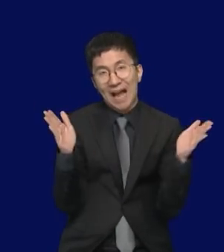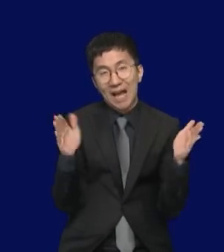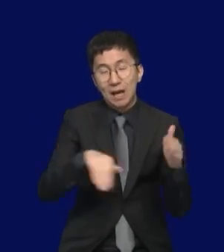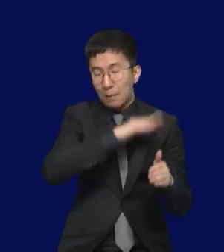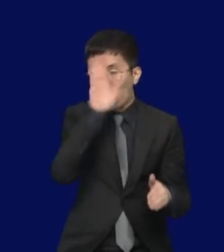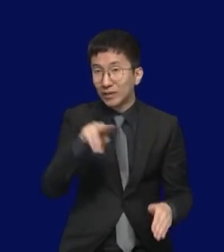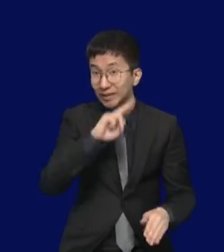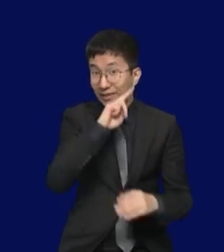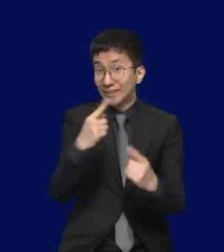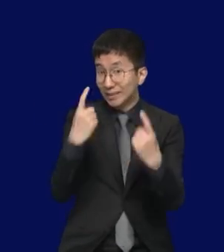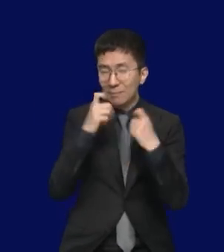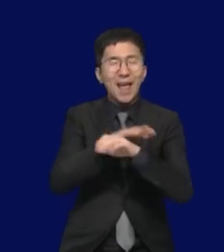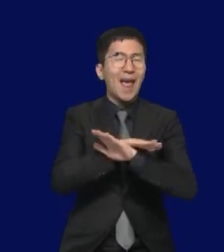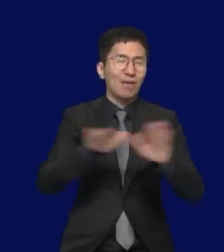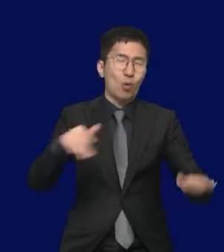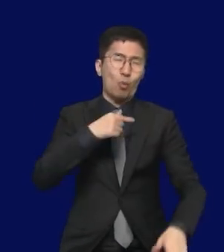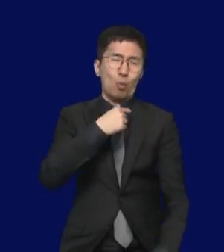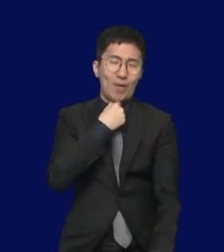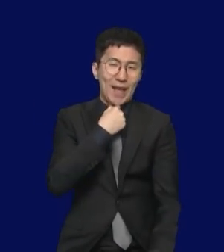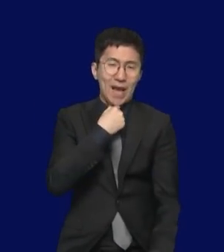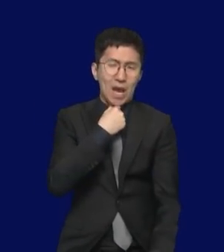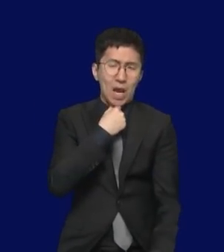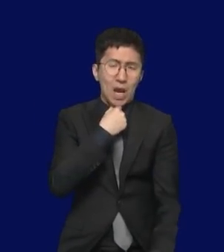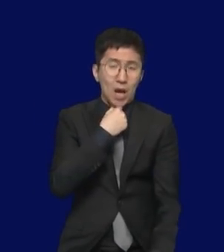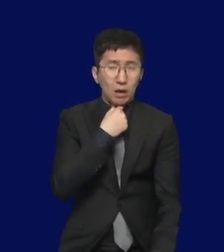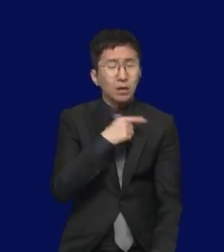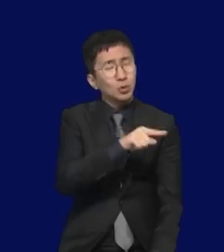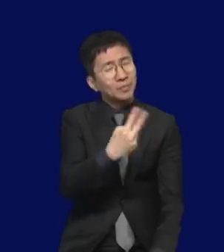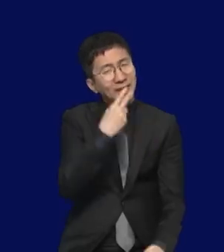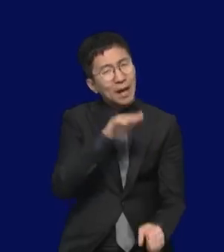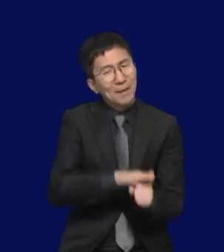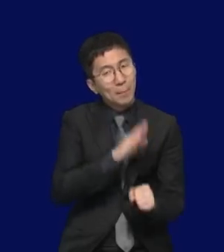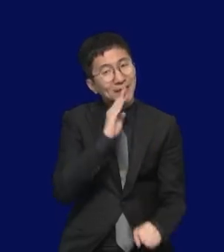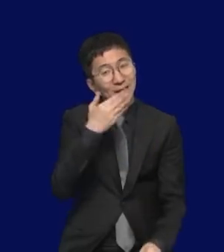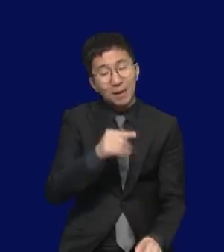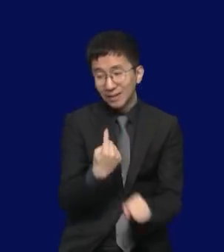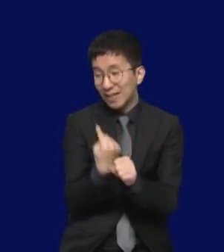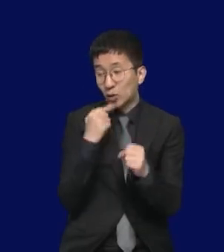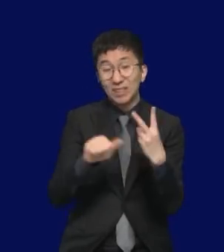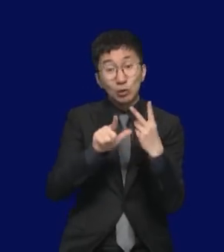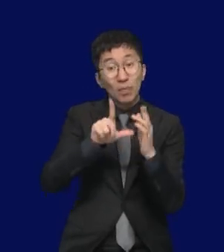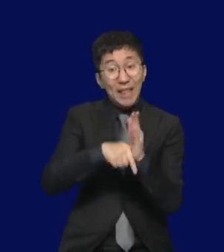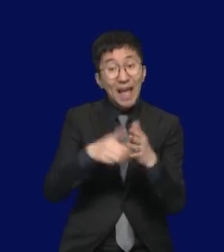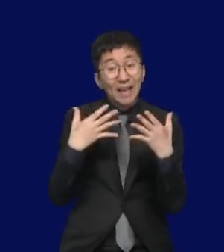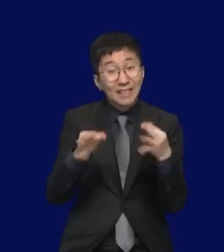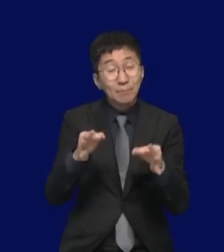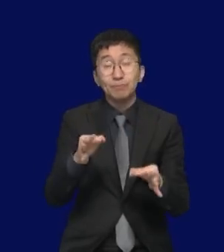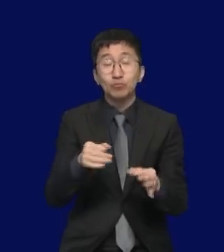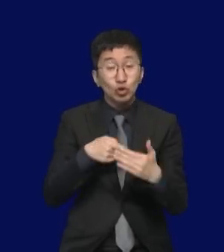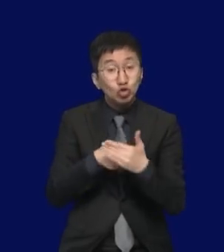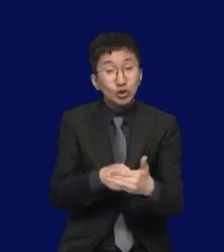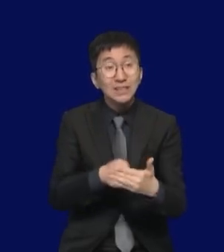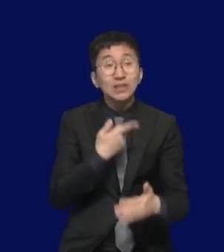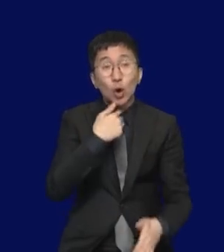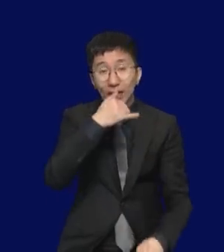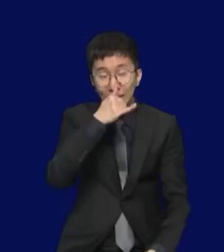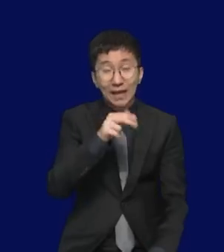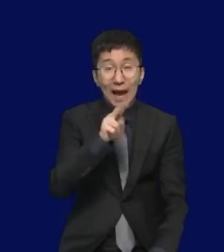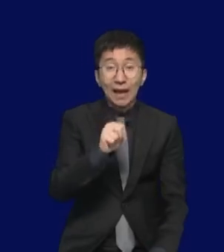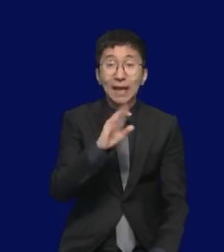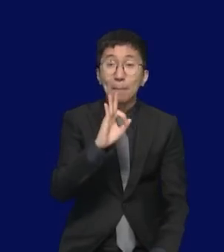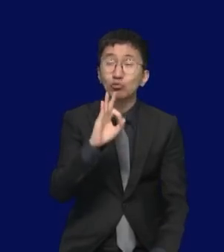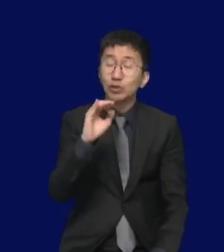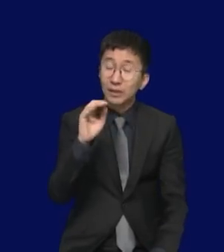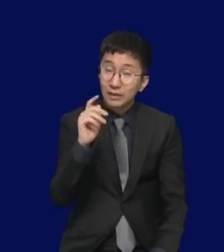의혹을 해소하겠다며 터무니없는 의혹이라고 생각하지만 지난해 2월 김 의원이 추진한 NFT, 대체 불가